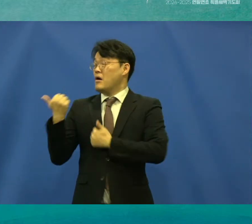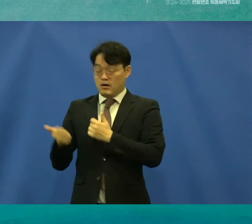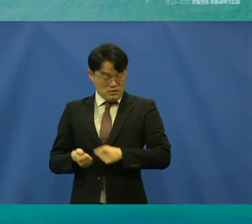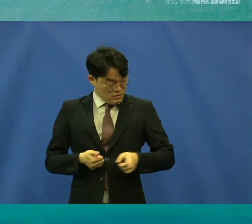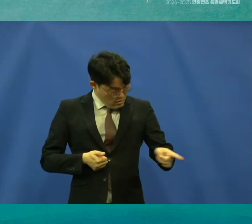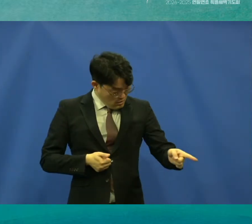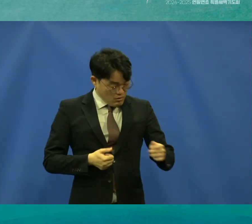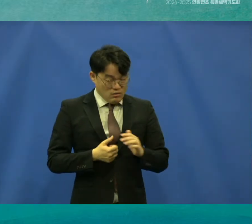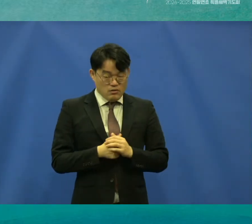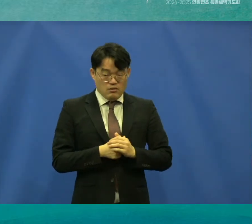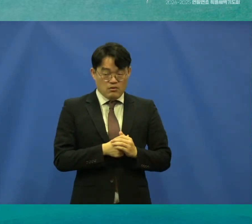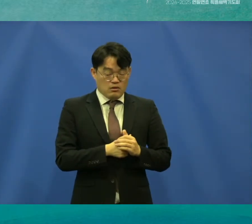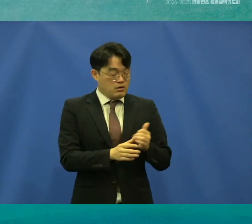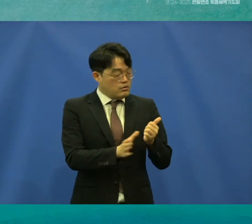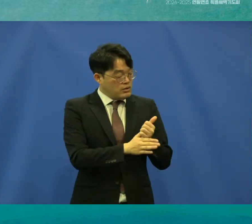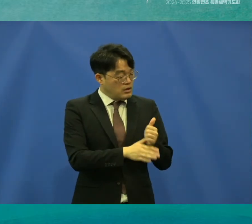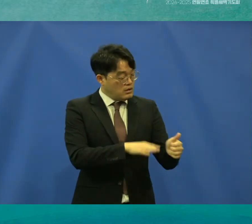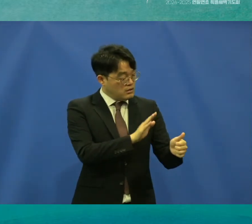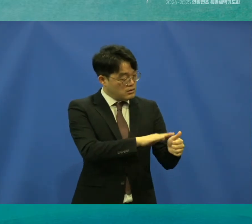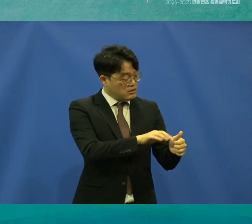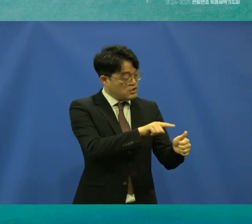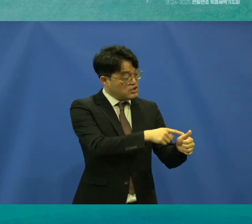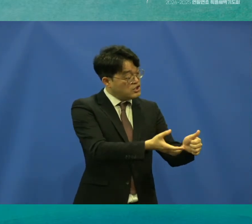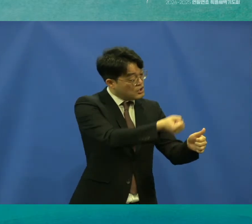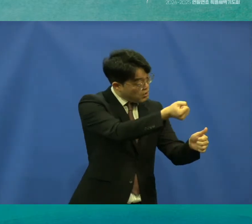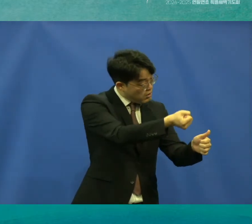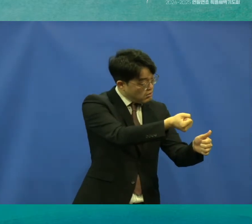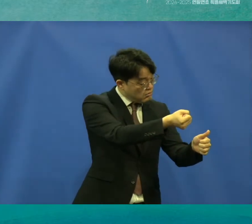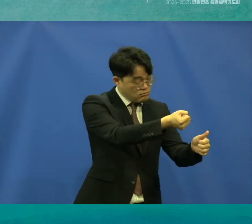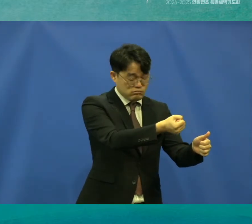요나야, 너 그 박넝쿨 너 거야? 내 거야.